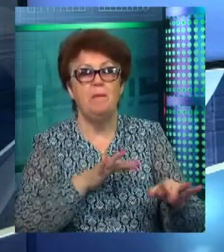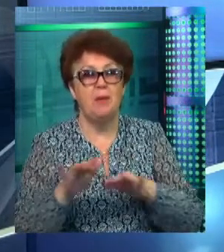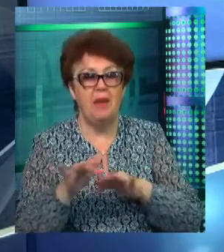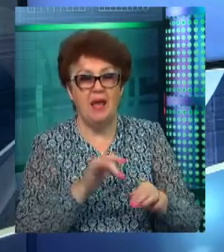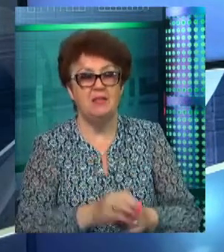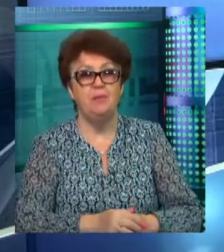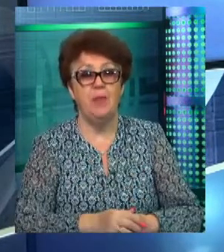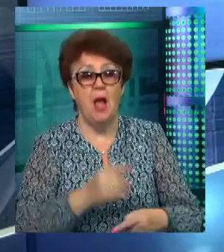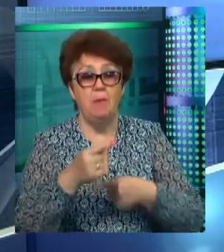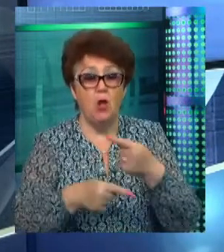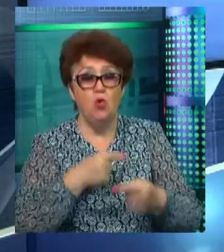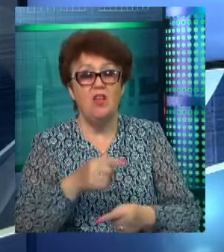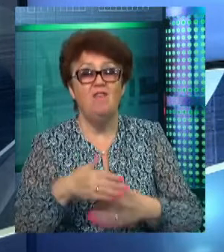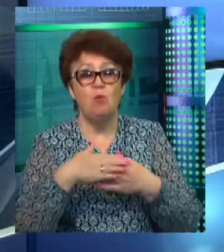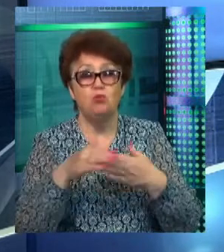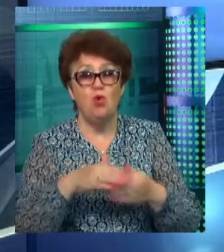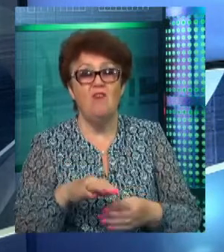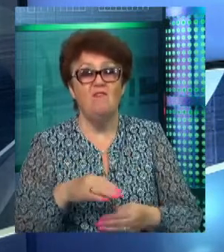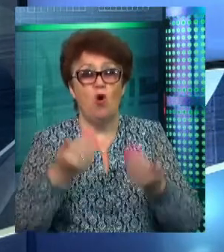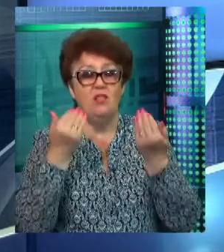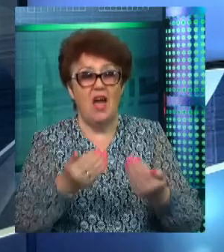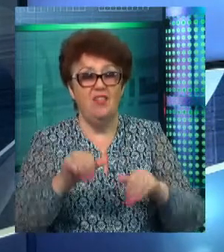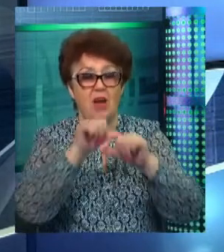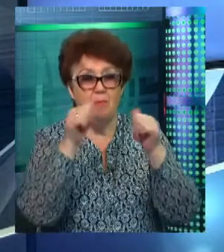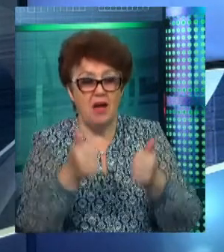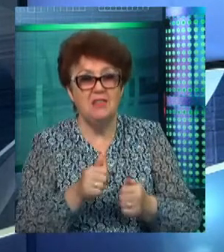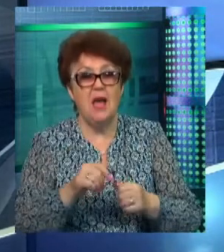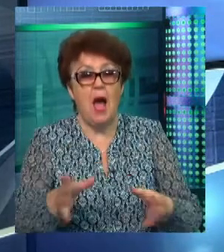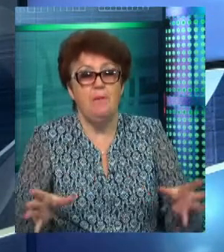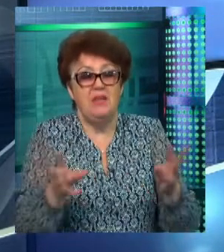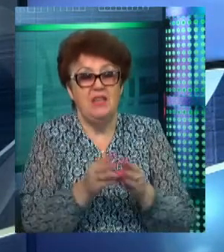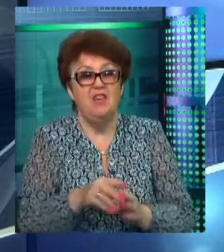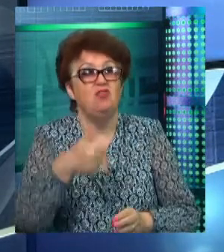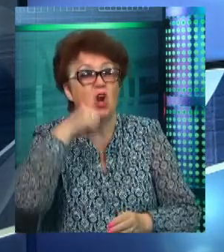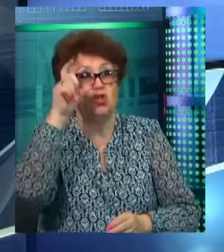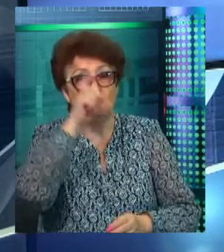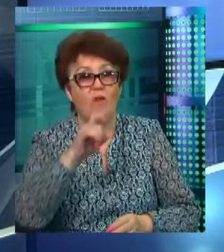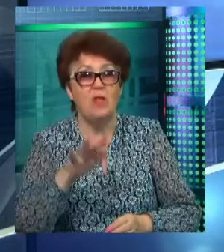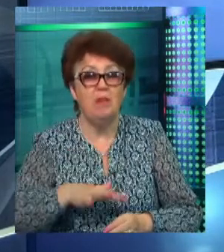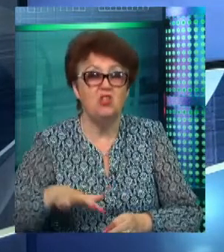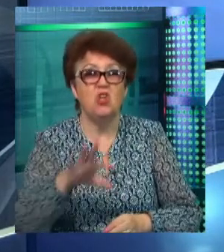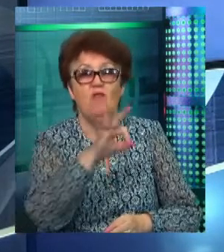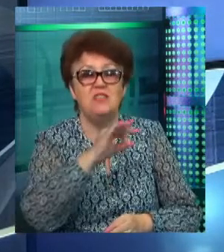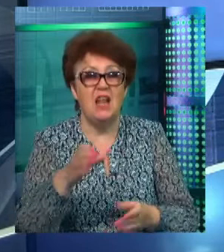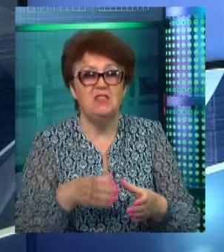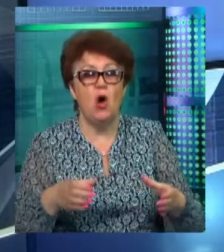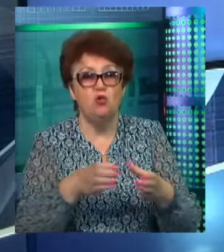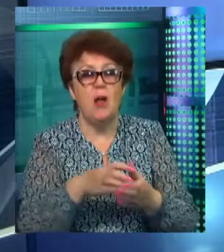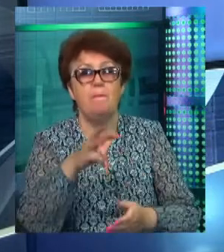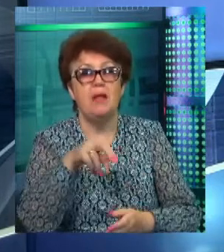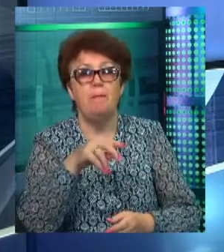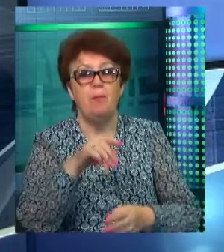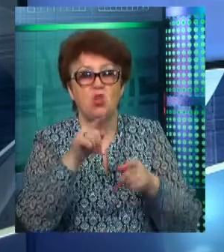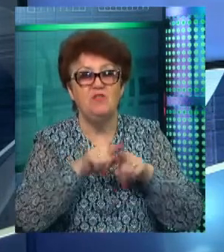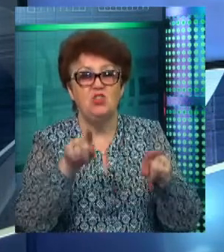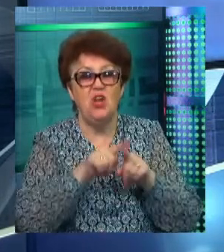пройдет выпускной в онлайн формате и объединит вчерашних школьников на площадке официального сообщества мир просвещения россии